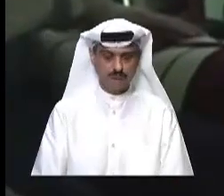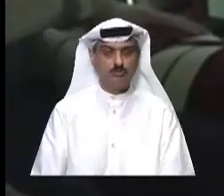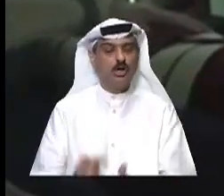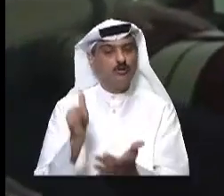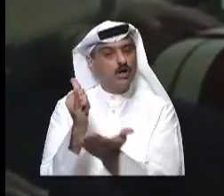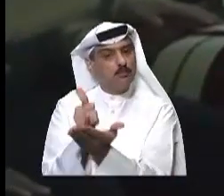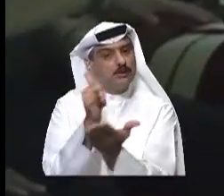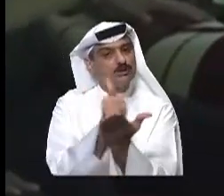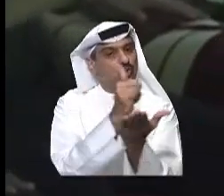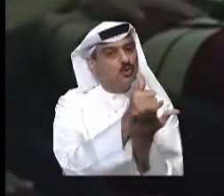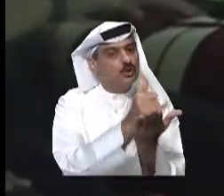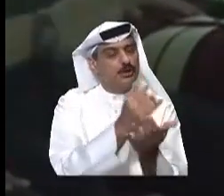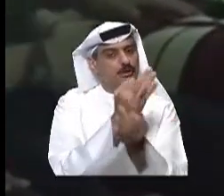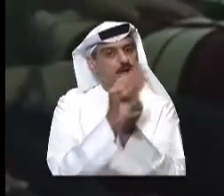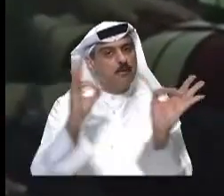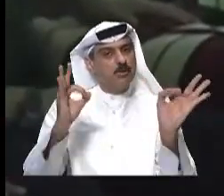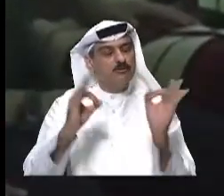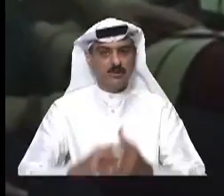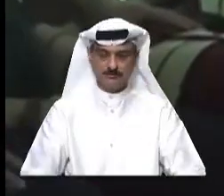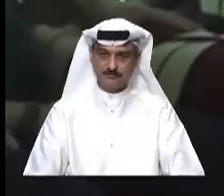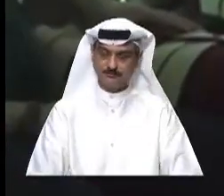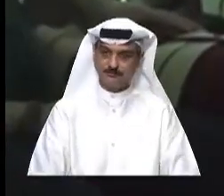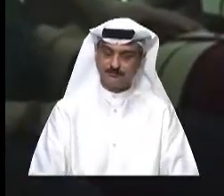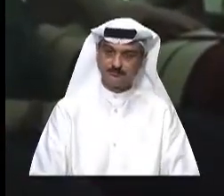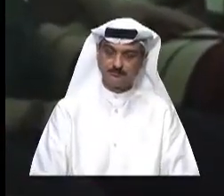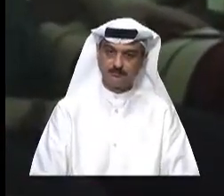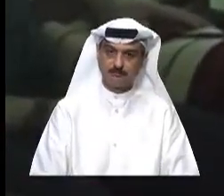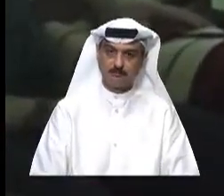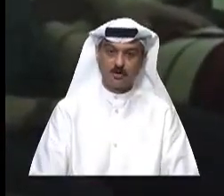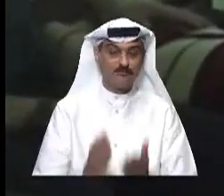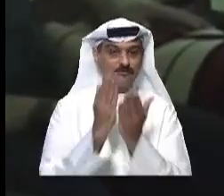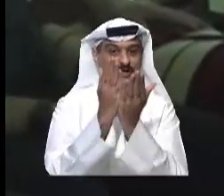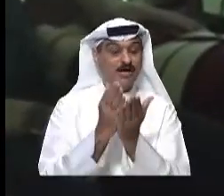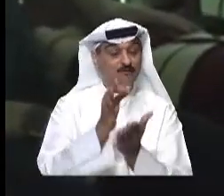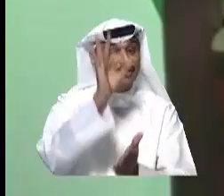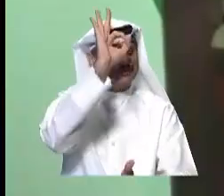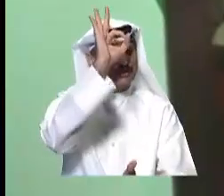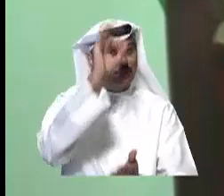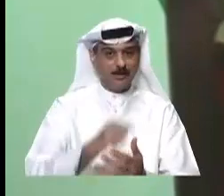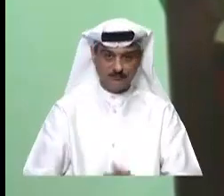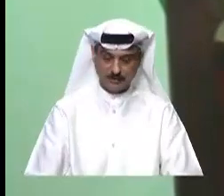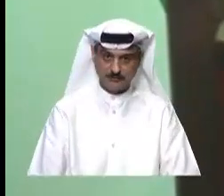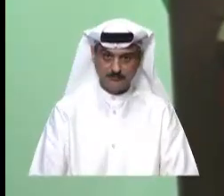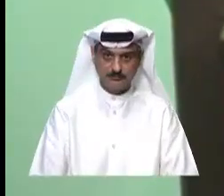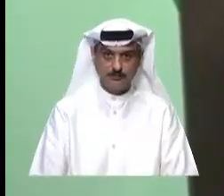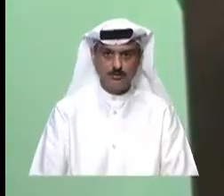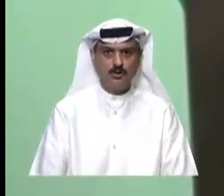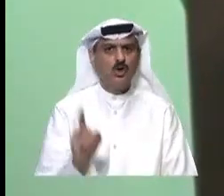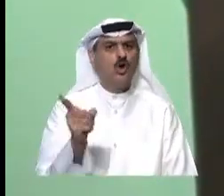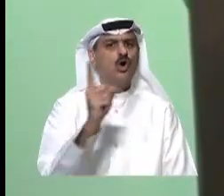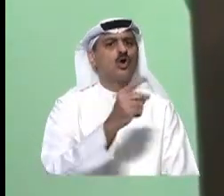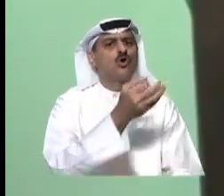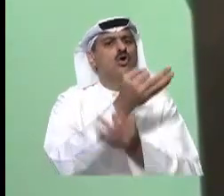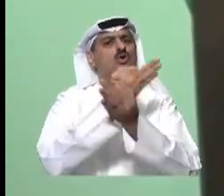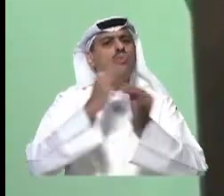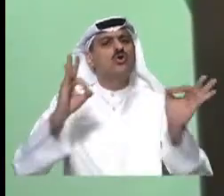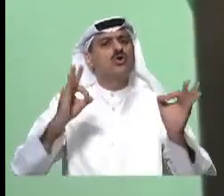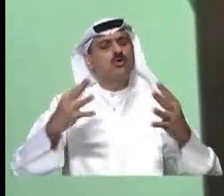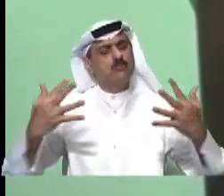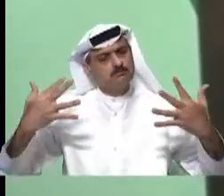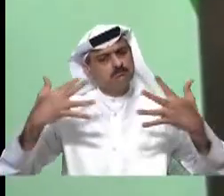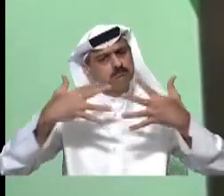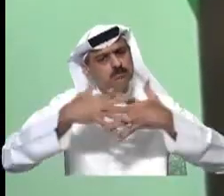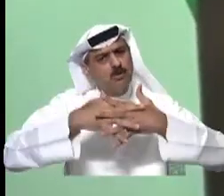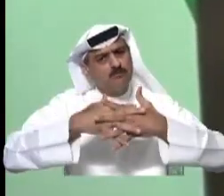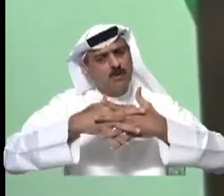والقياديين اللي في خفر السواحل، لانكم كلكم على قلب واحد، واذا صرتوا